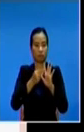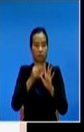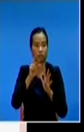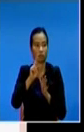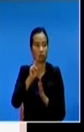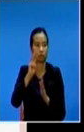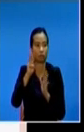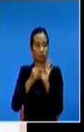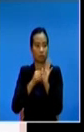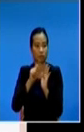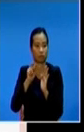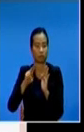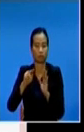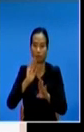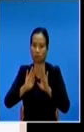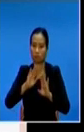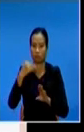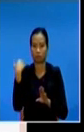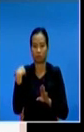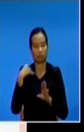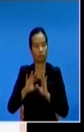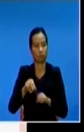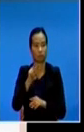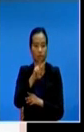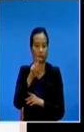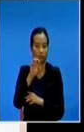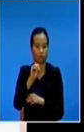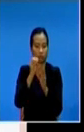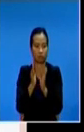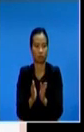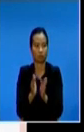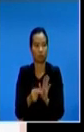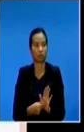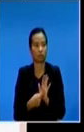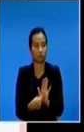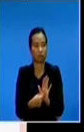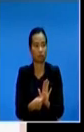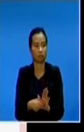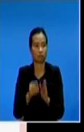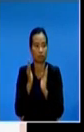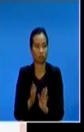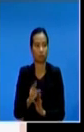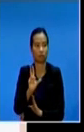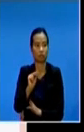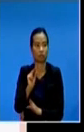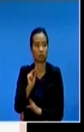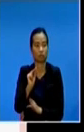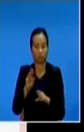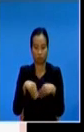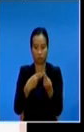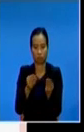ถึง200คนนะก็จะเรียงกันไปตามนี้ในนี้ผมยกตัวอย่าง30คนนะครับแล้วก็เพื่อให้เห็นภ